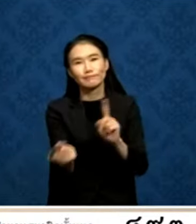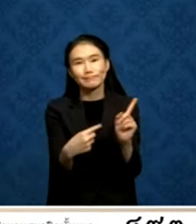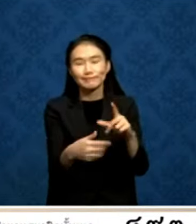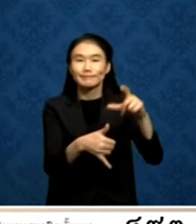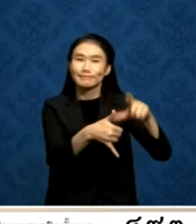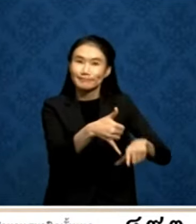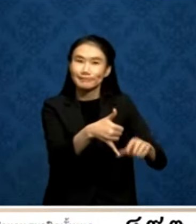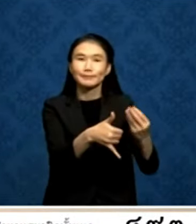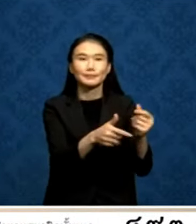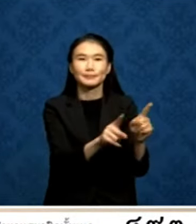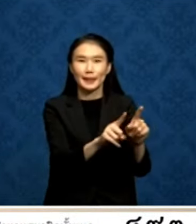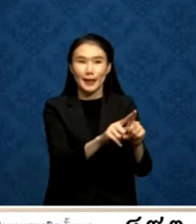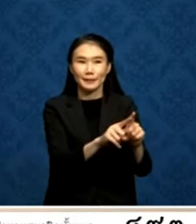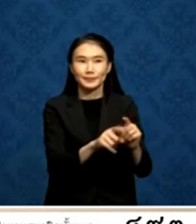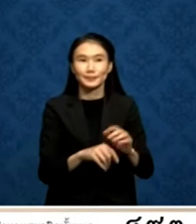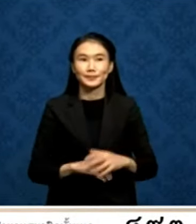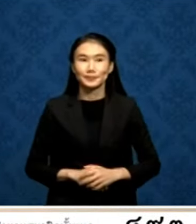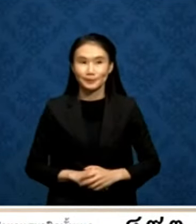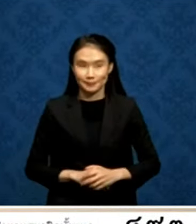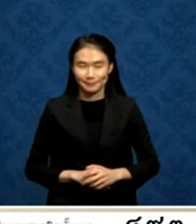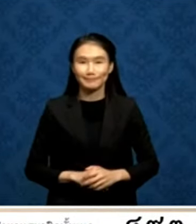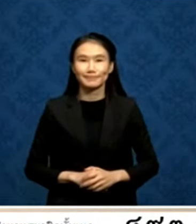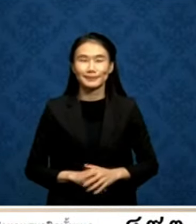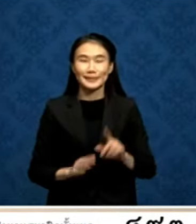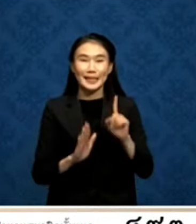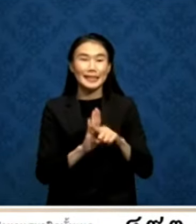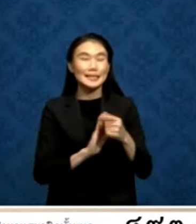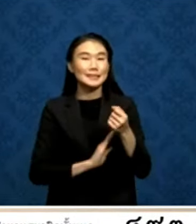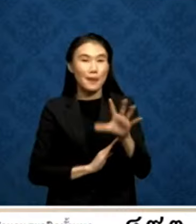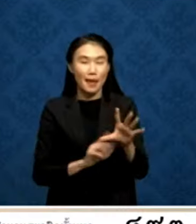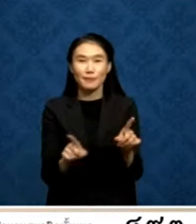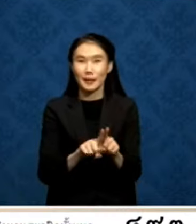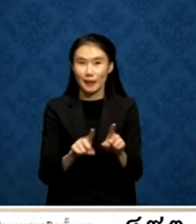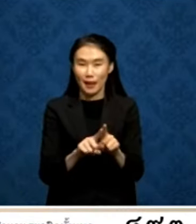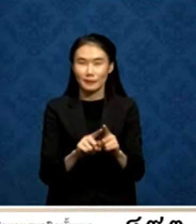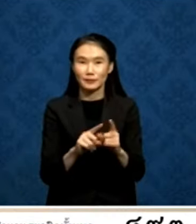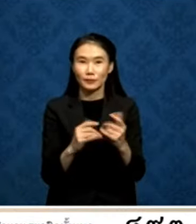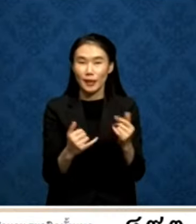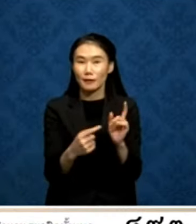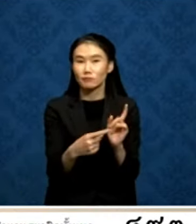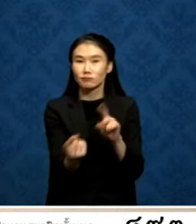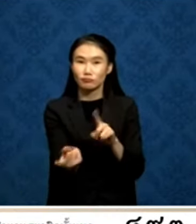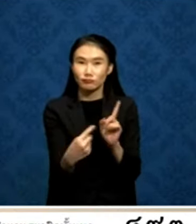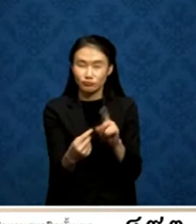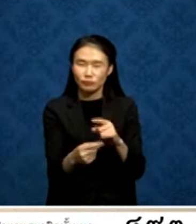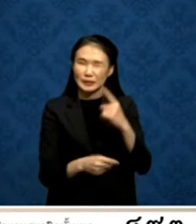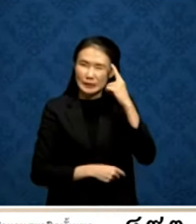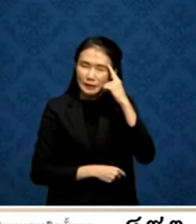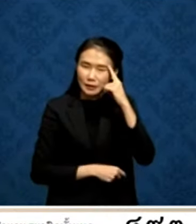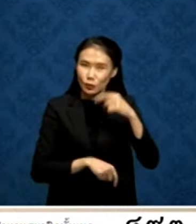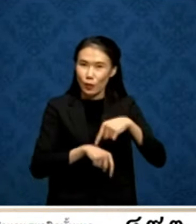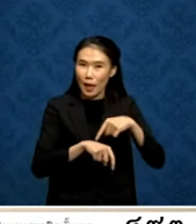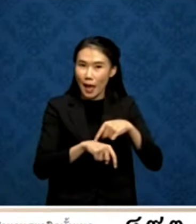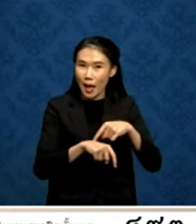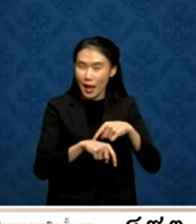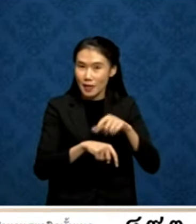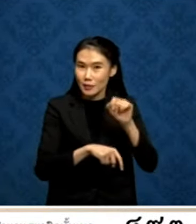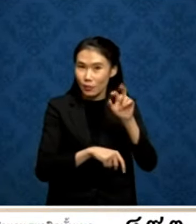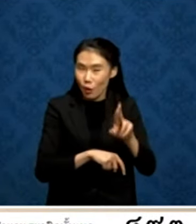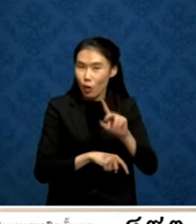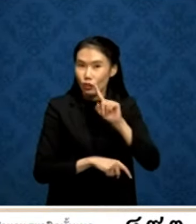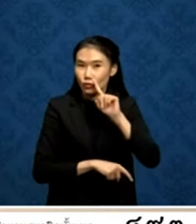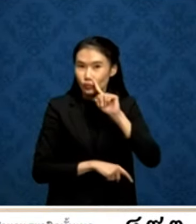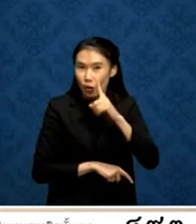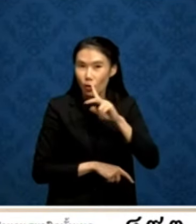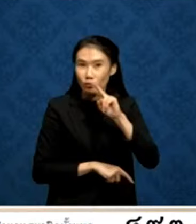ม ในเวลา15นาทีเช่นเดียวกันเพราะฉะนั้นก็ต้องเผื่อคำถามที่2และคำถาม